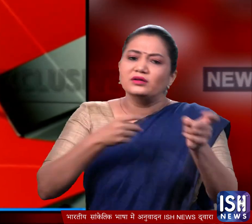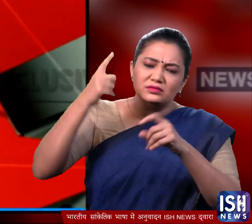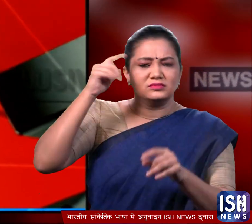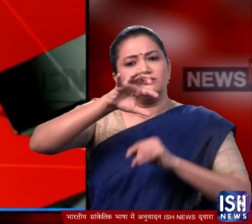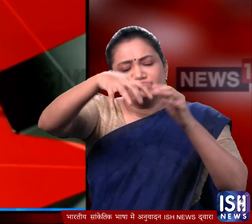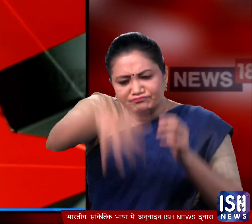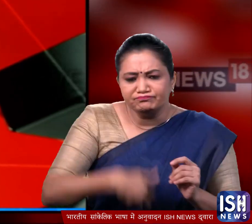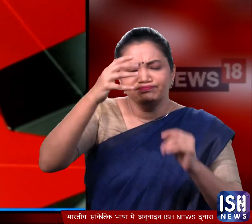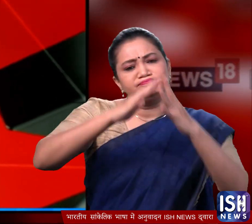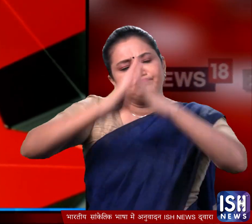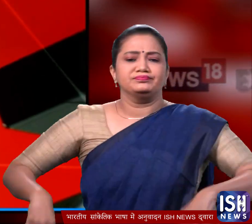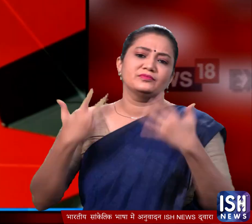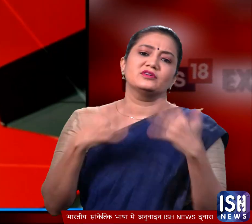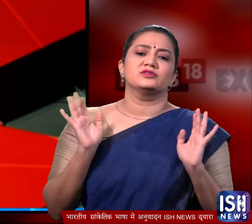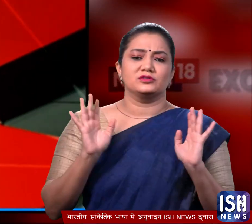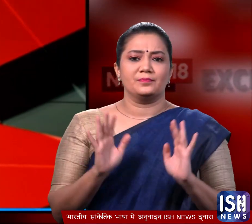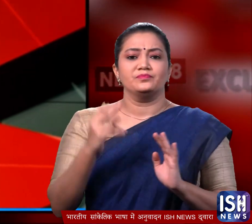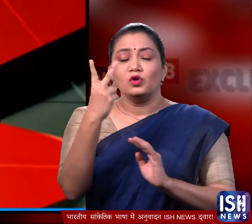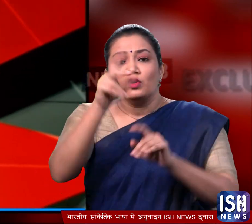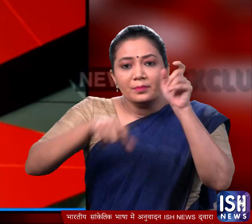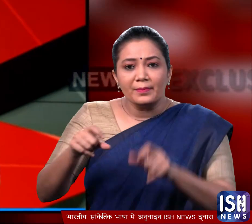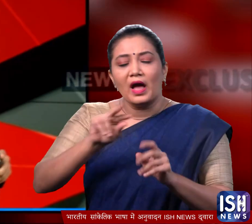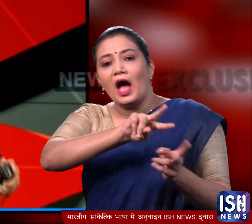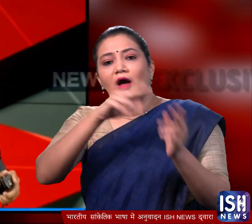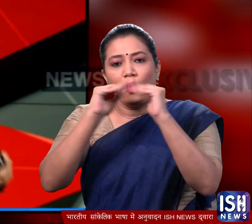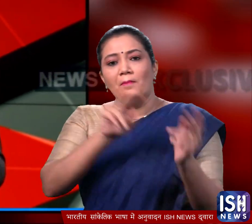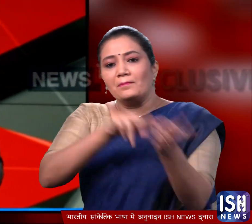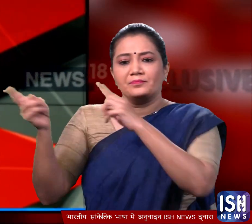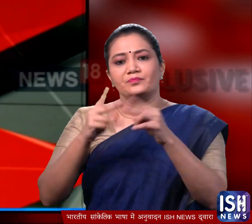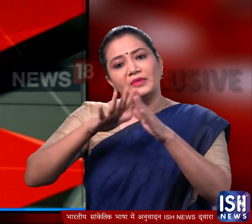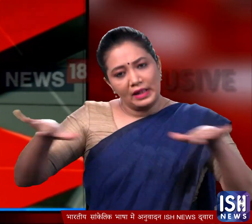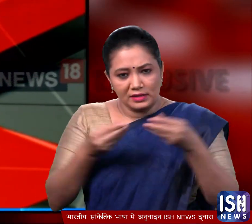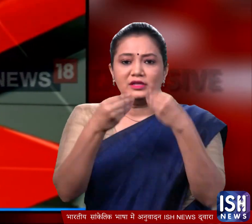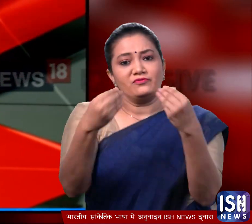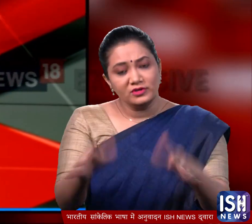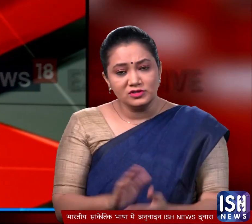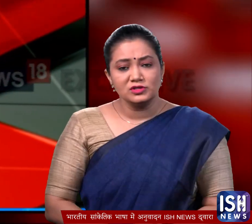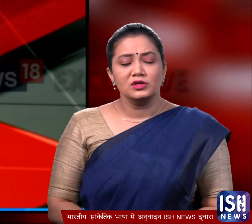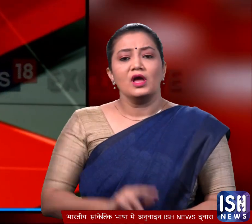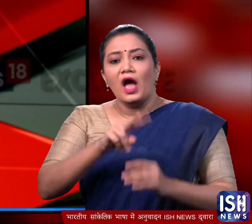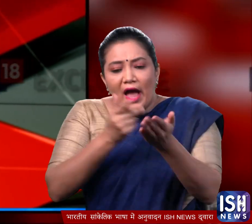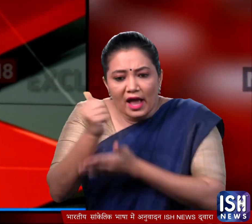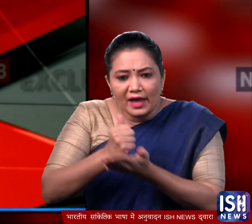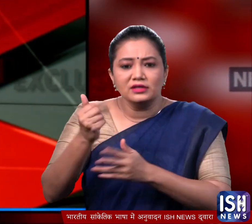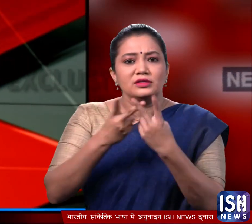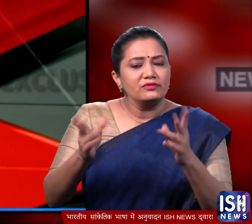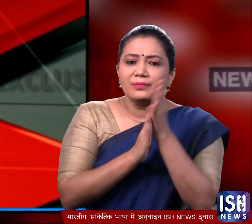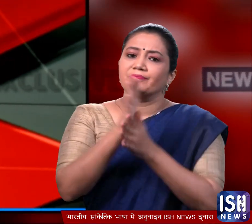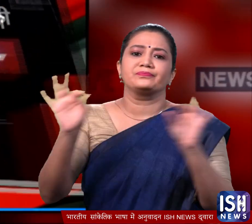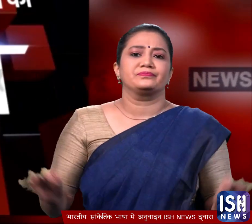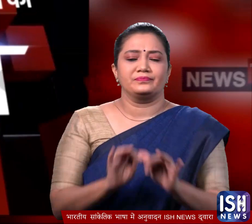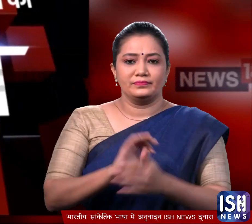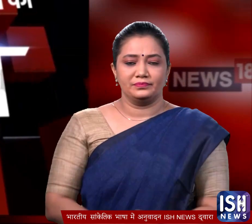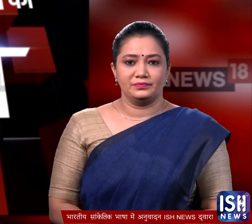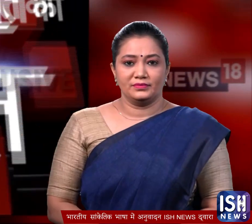ने खुदाई करने वाली मशीन से घरों को तोड़ दिया, जिनमें 2 लोगों को दूसरी जगह घर बनाने के लिए जमीन भी दी गई, क्योंकि उनके पास खेत और जमीन के नाम पर